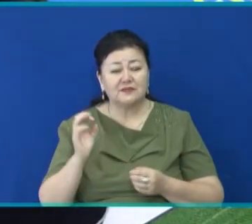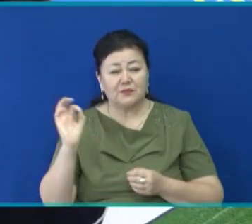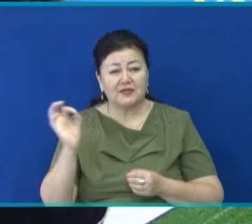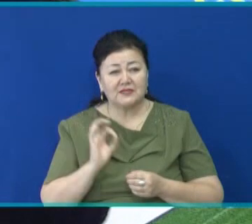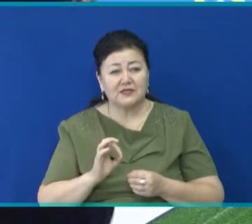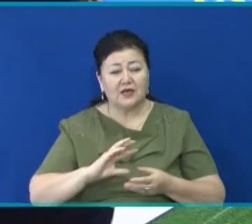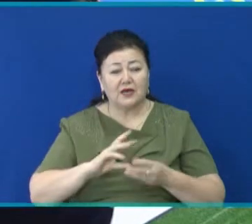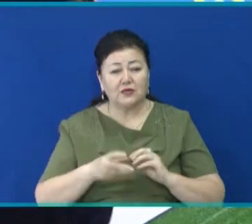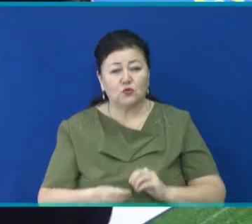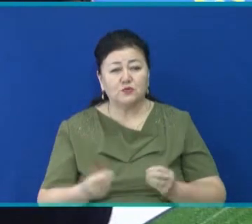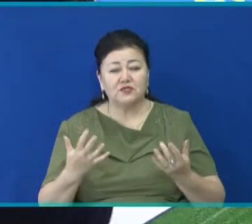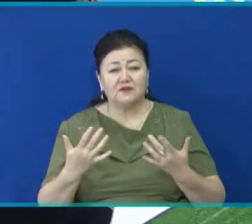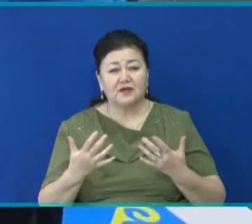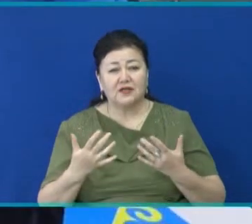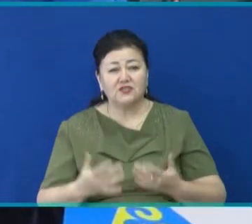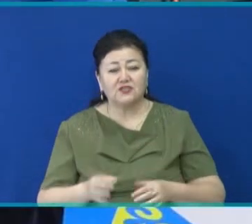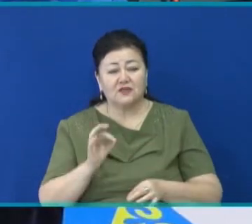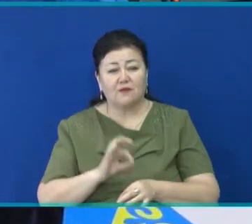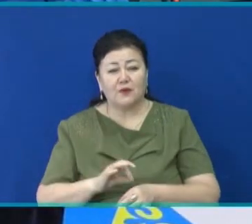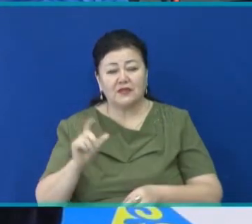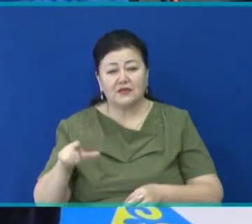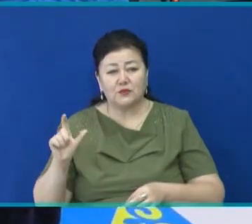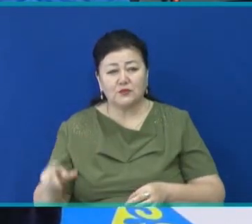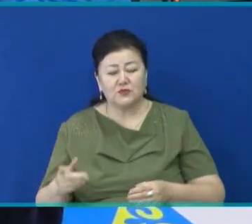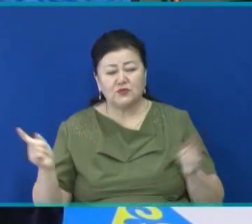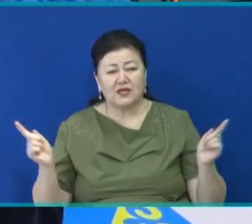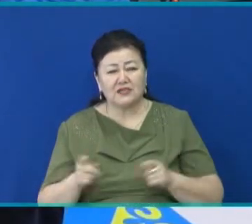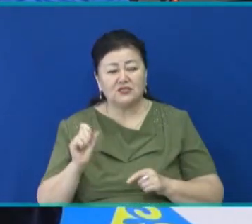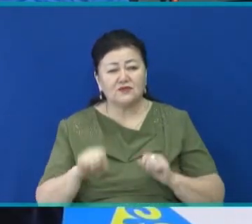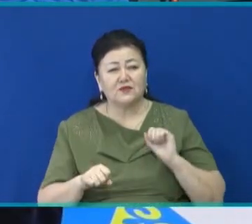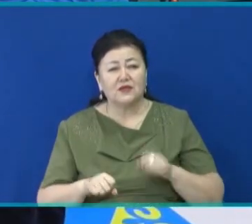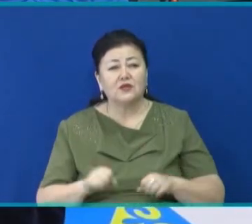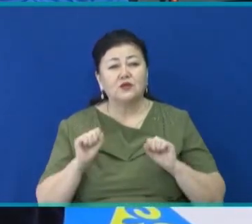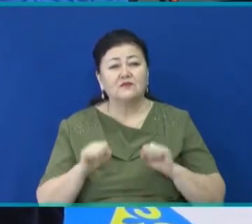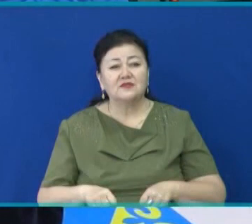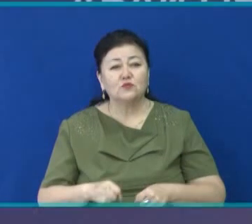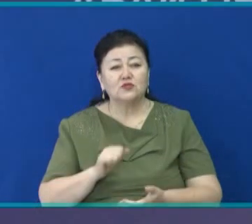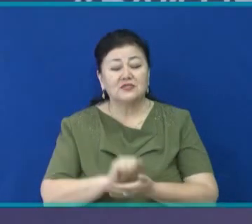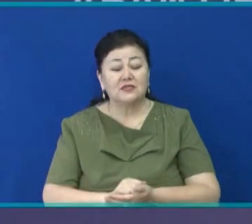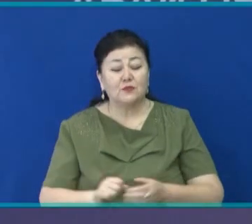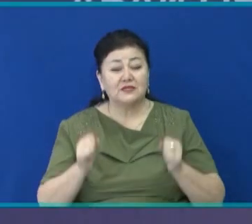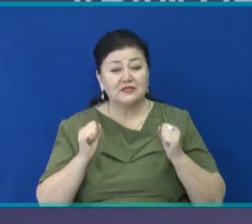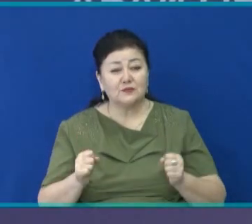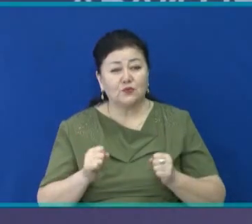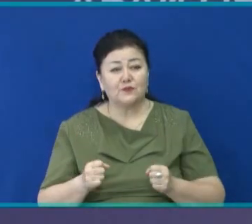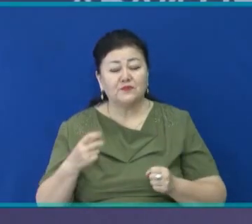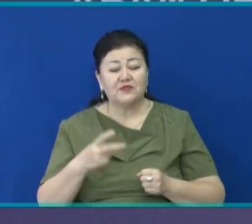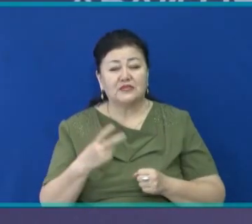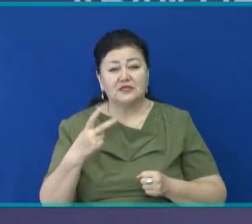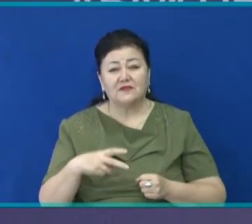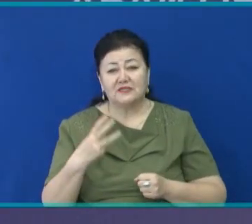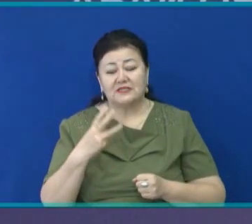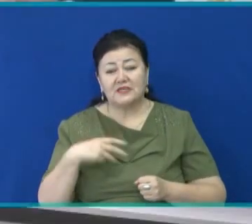12,9% от числа людей с особыми потребностями, допущенных к занятиям спортом. В 2023 году